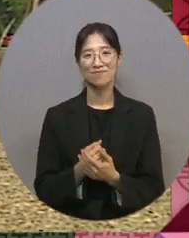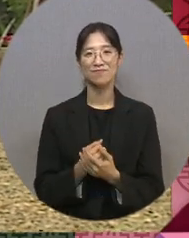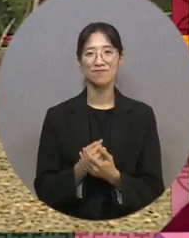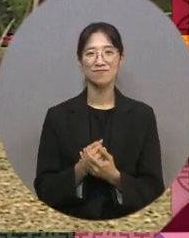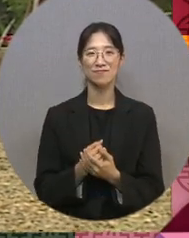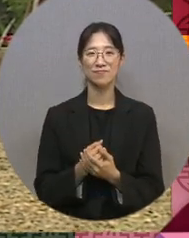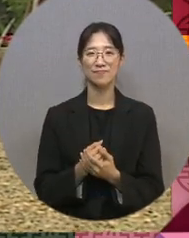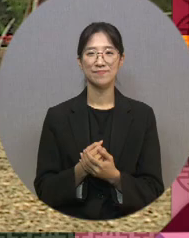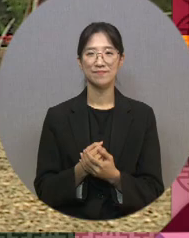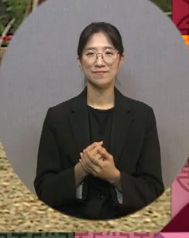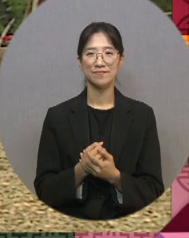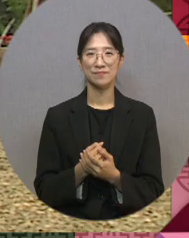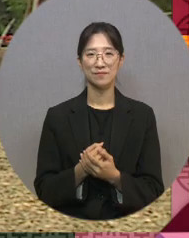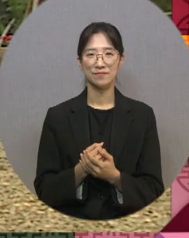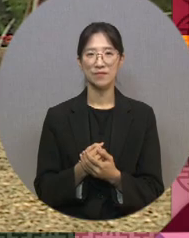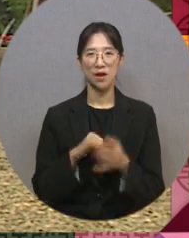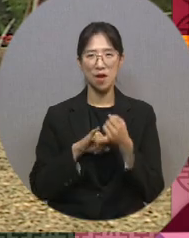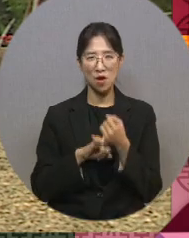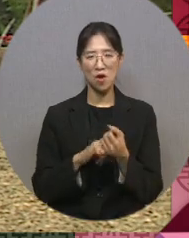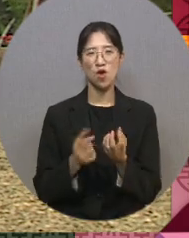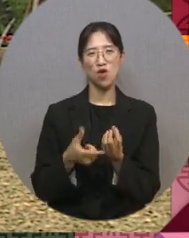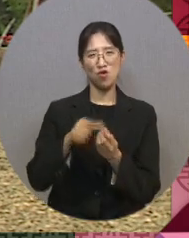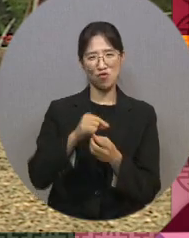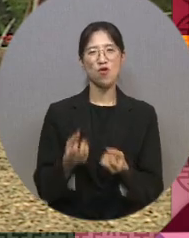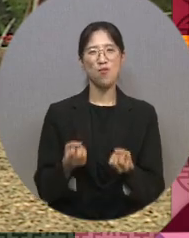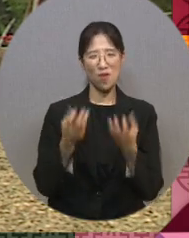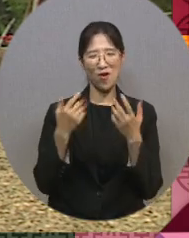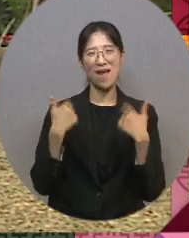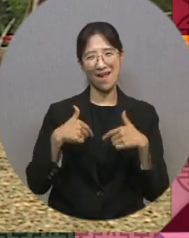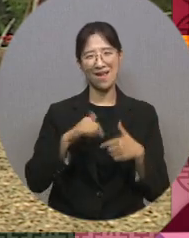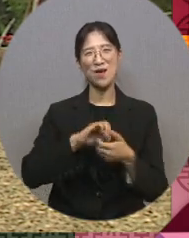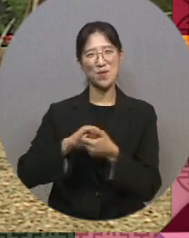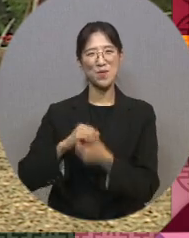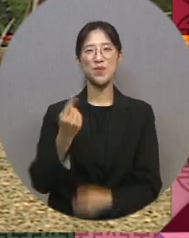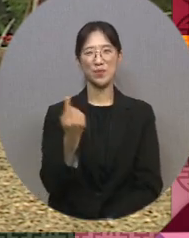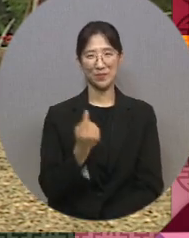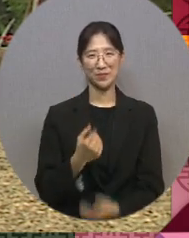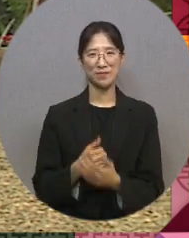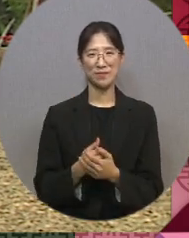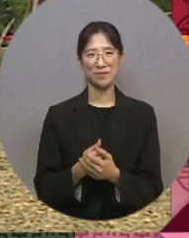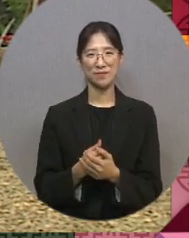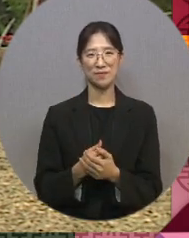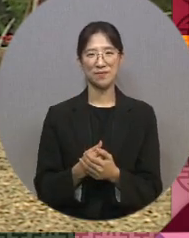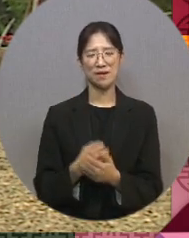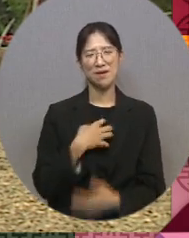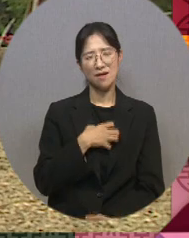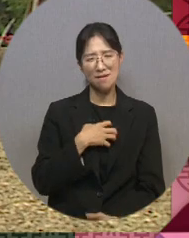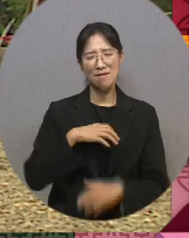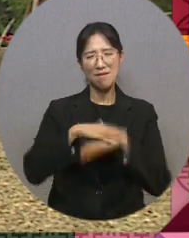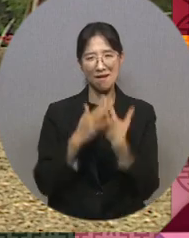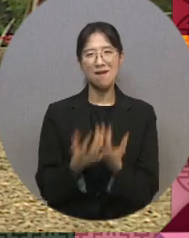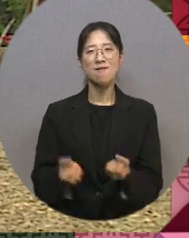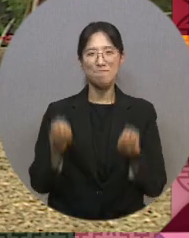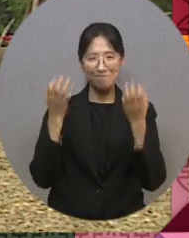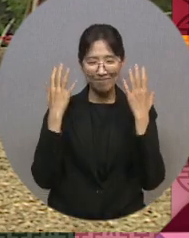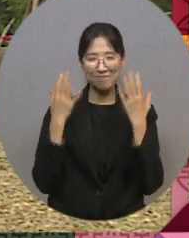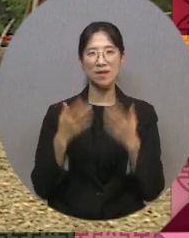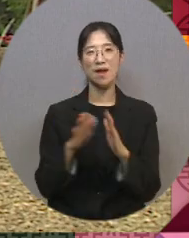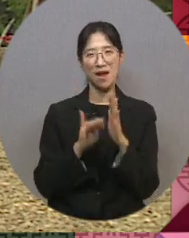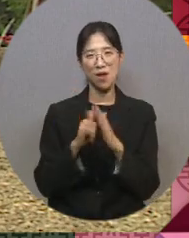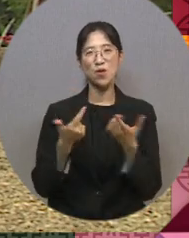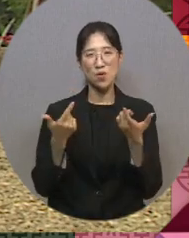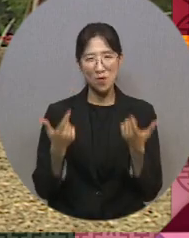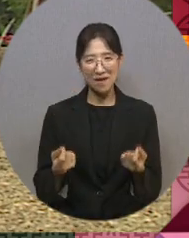그래도 꼭 추석 명절은 돌아옵니다. 그래도 시름 다 잊어버리고 달래시고 가족과